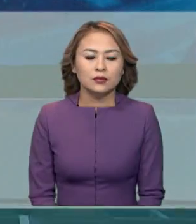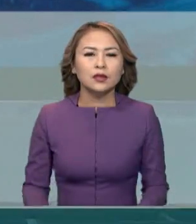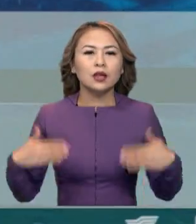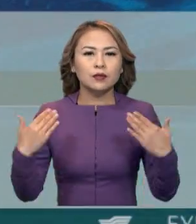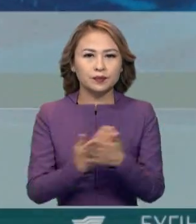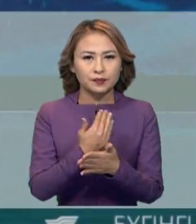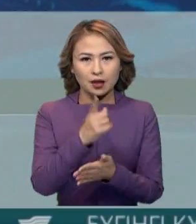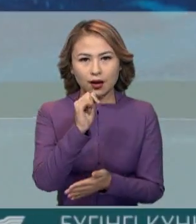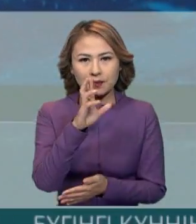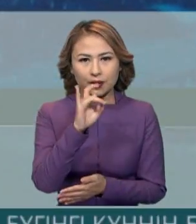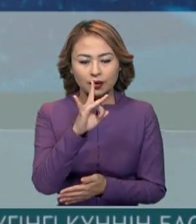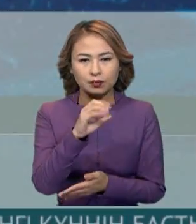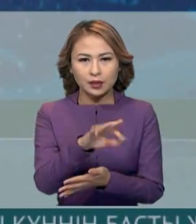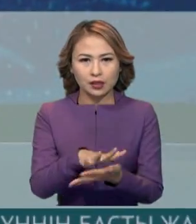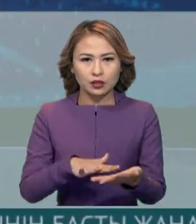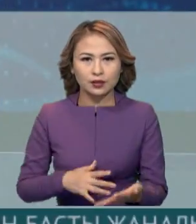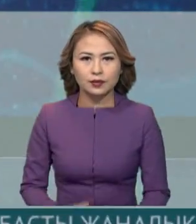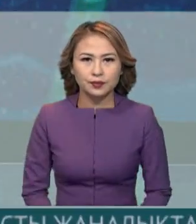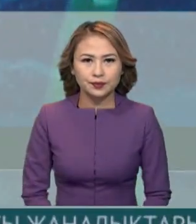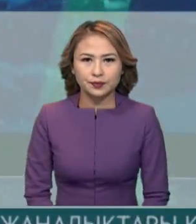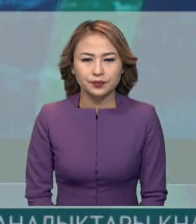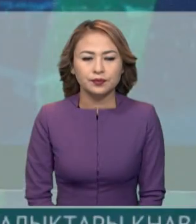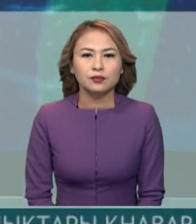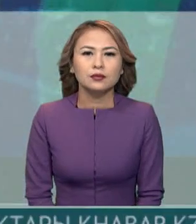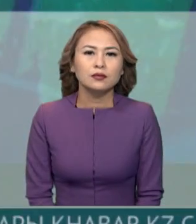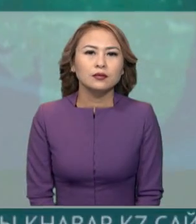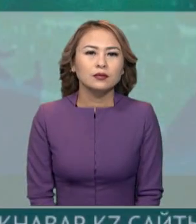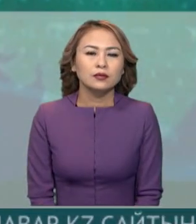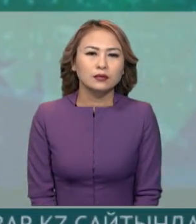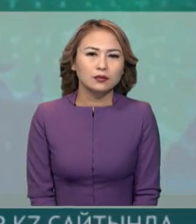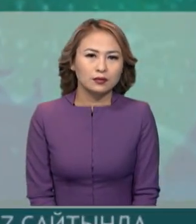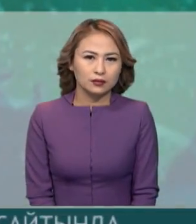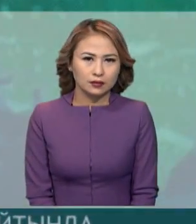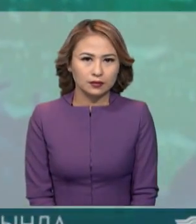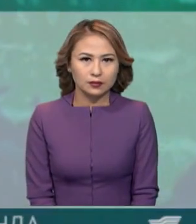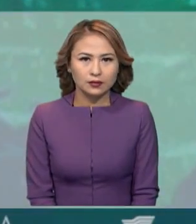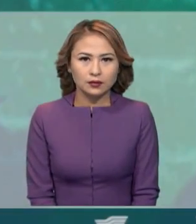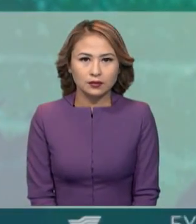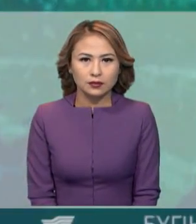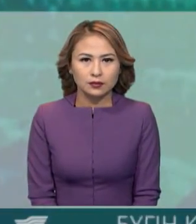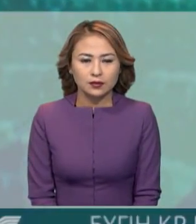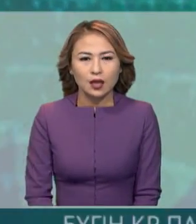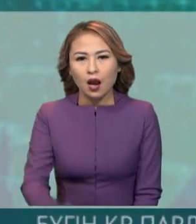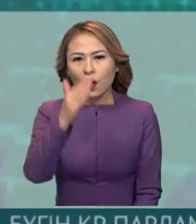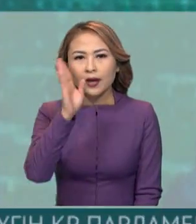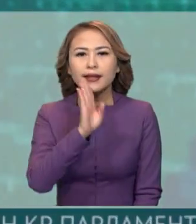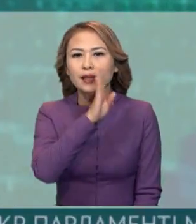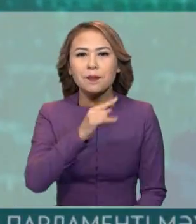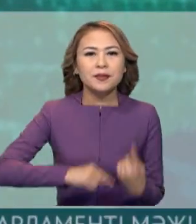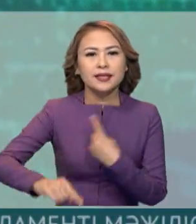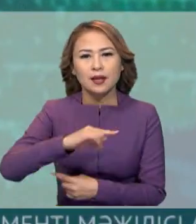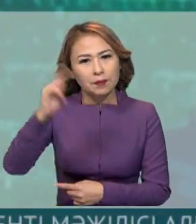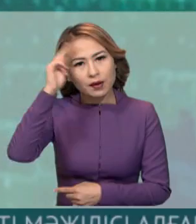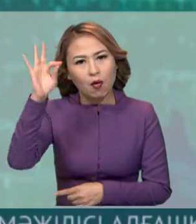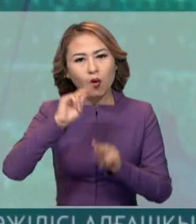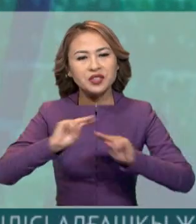Хабар арнасының тілшілері әзірлеген жаңалықтар легімен таныс болыңыздар. Студияда Мөлдір Доспаева, сурд аудармада Жанбота Сәрсенбаева. Ауғанстан әйелдерін бизнес,